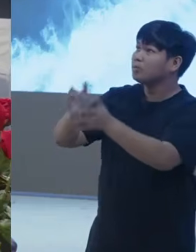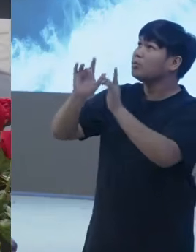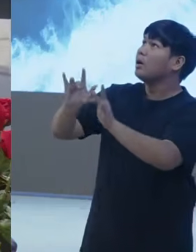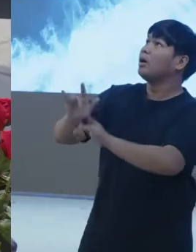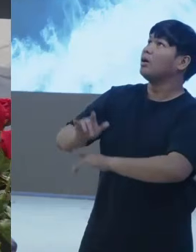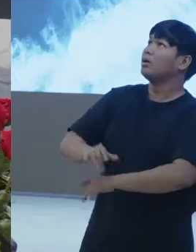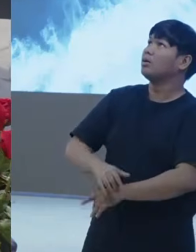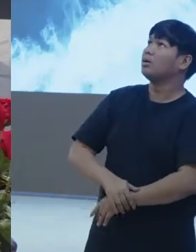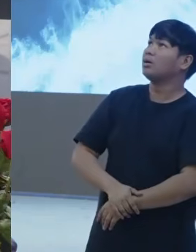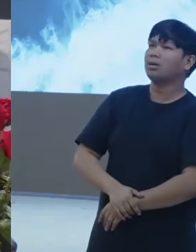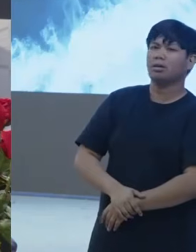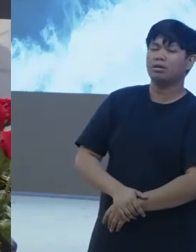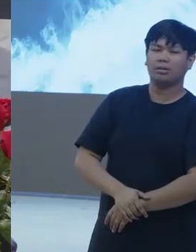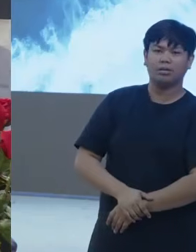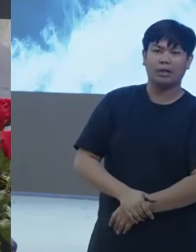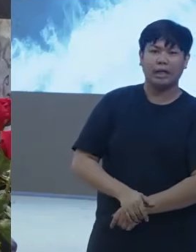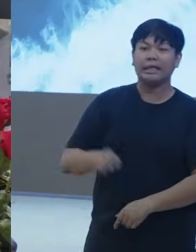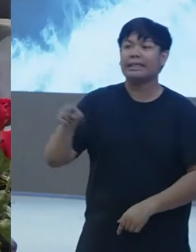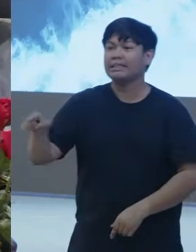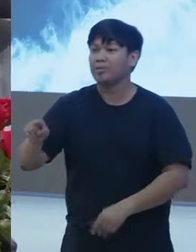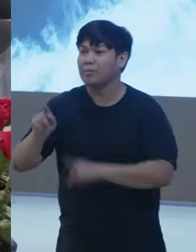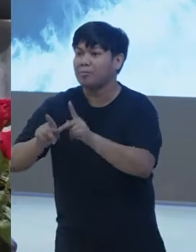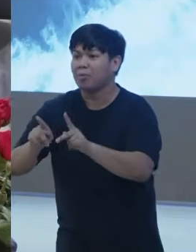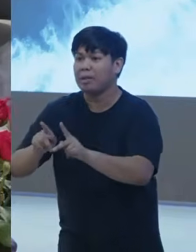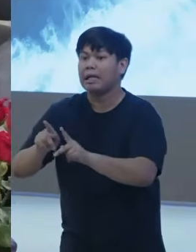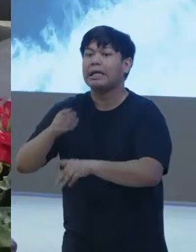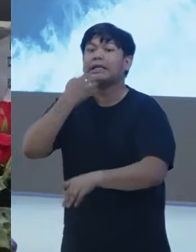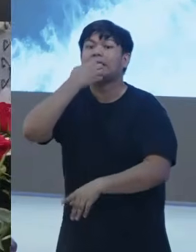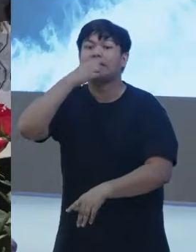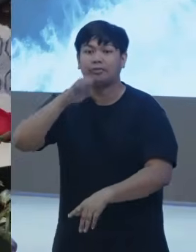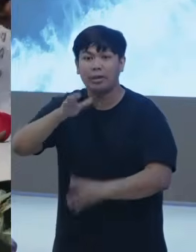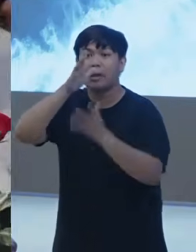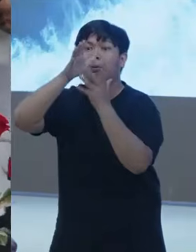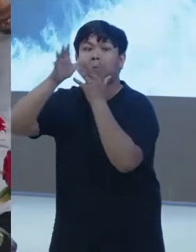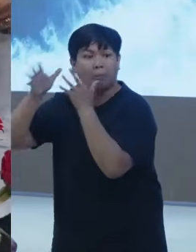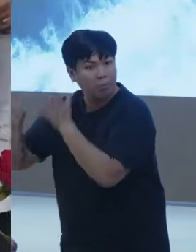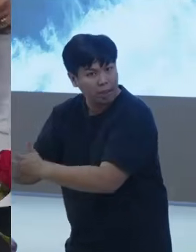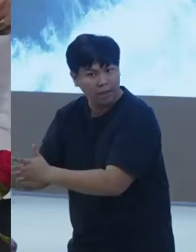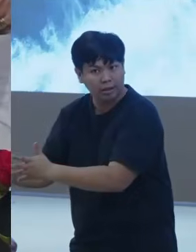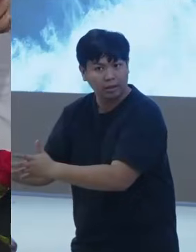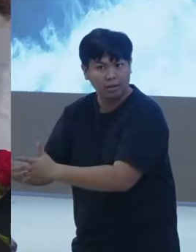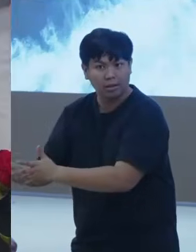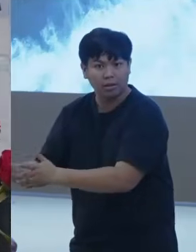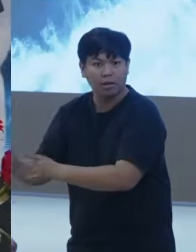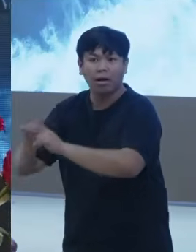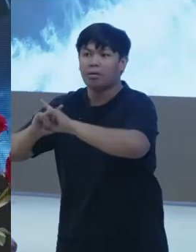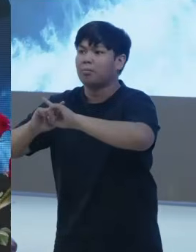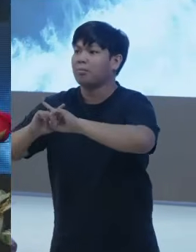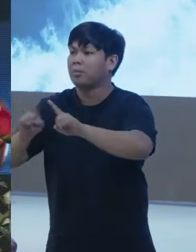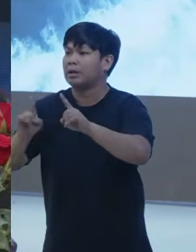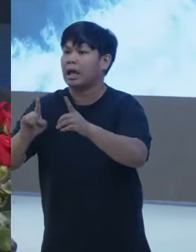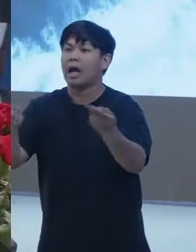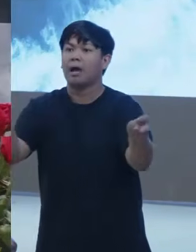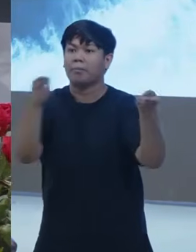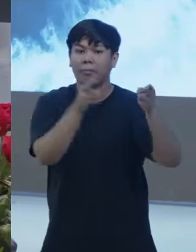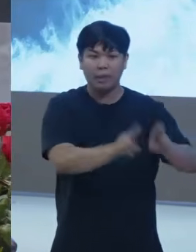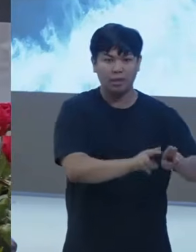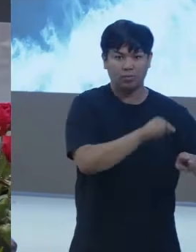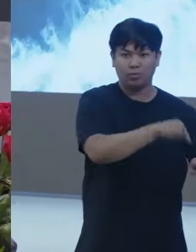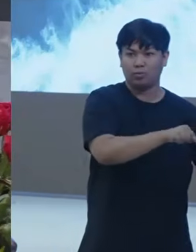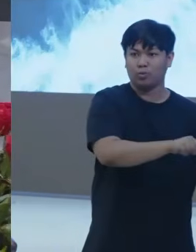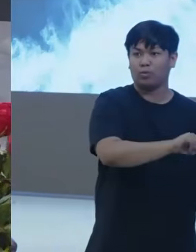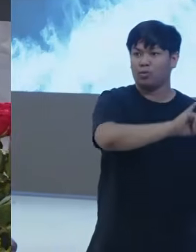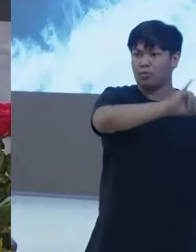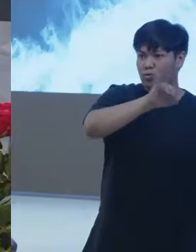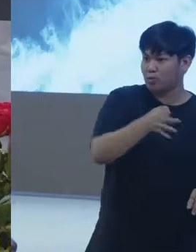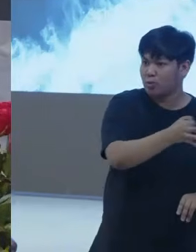Tumalikod nga sa kasamaan ang Nineveh, minasama naman ni Jonah ang pagpapatawad sa